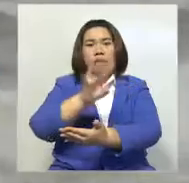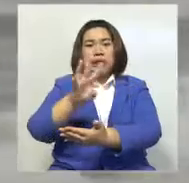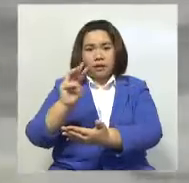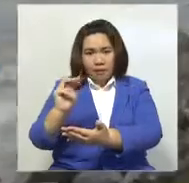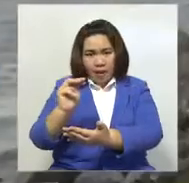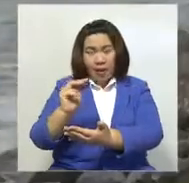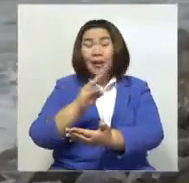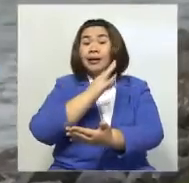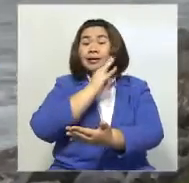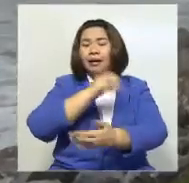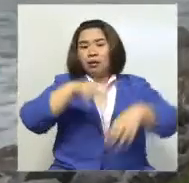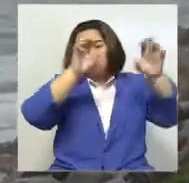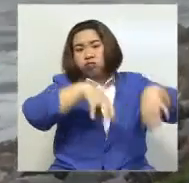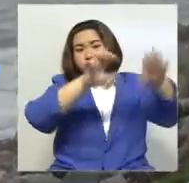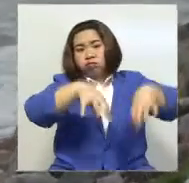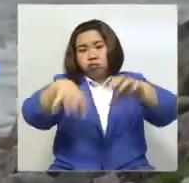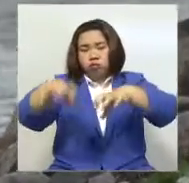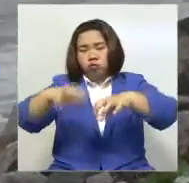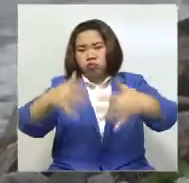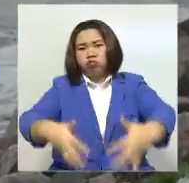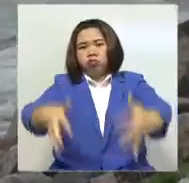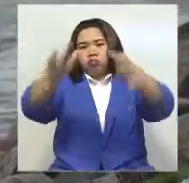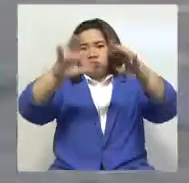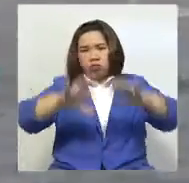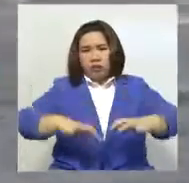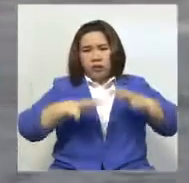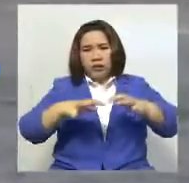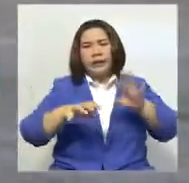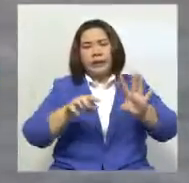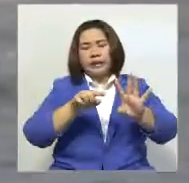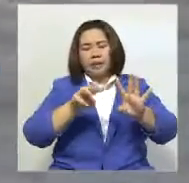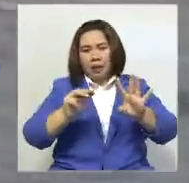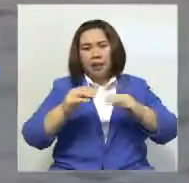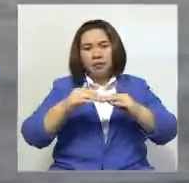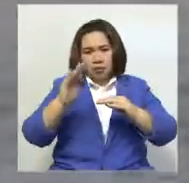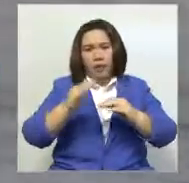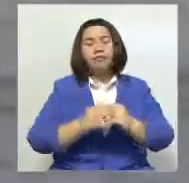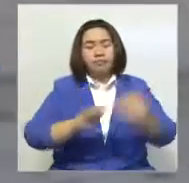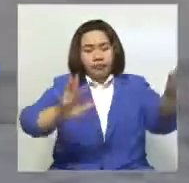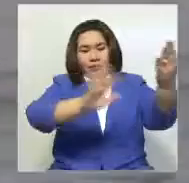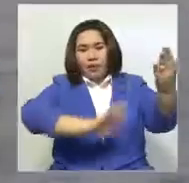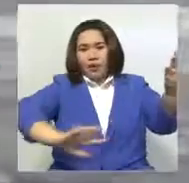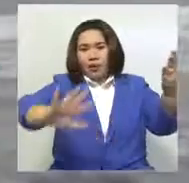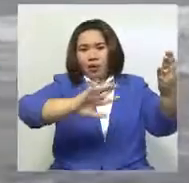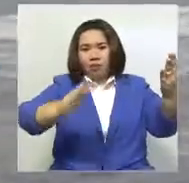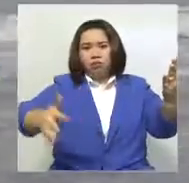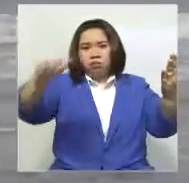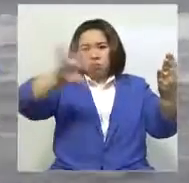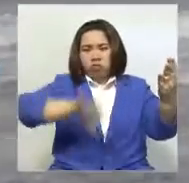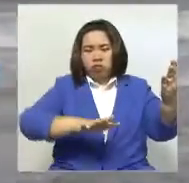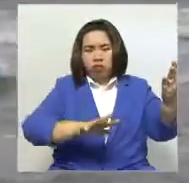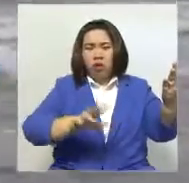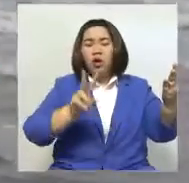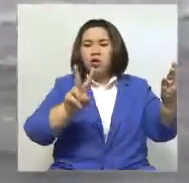บริเวณที่มีฝนฟ้าคะนองคลื่นจะสูงมากกว่า4เมตรและอ่าวไทยตอนบนคลื่นสูง 2-3 เมตรนะคะดัง